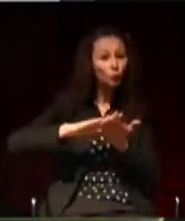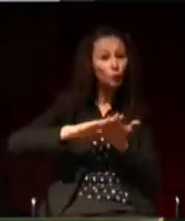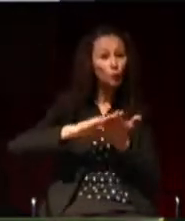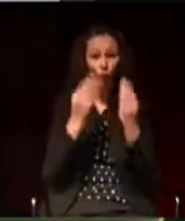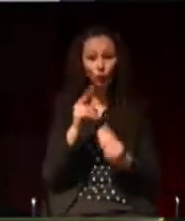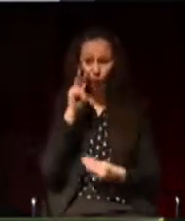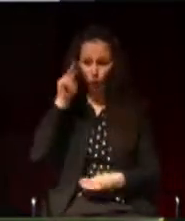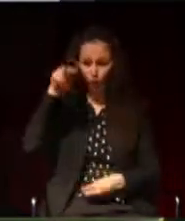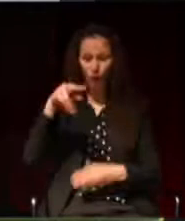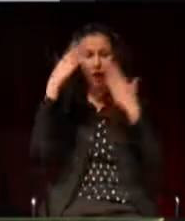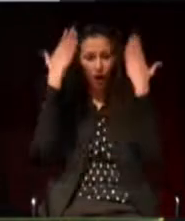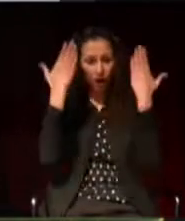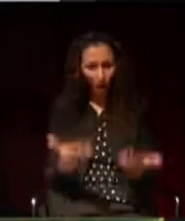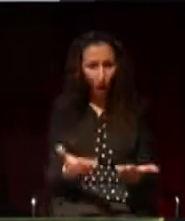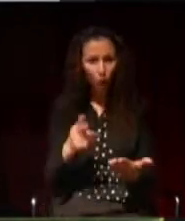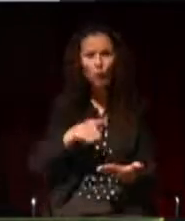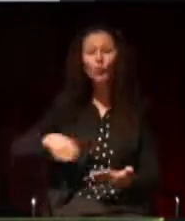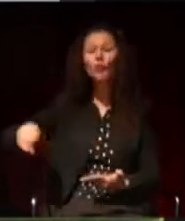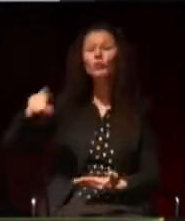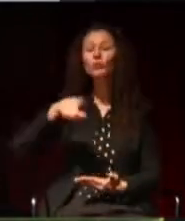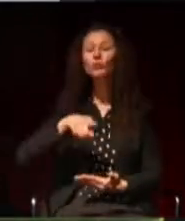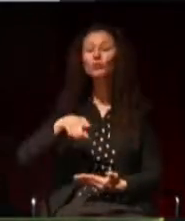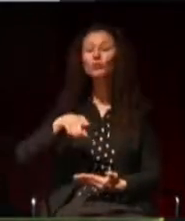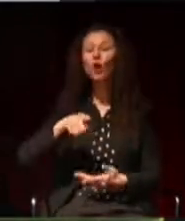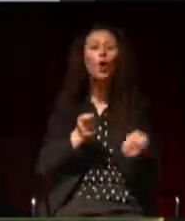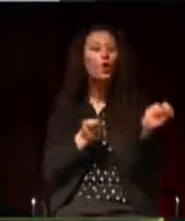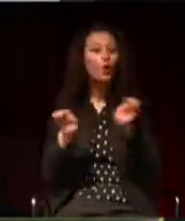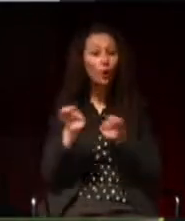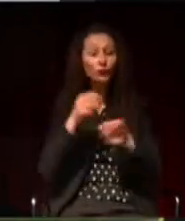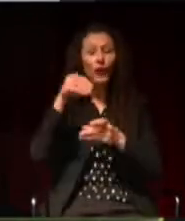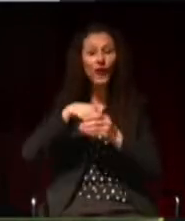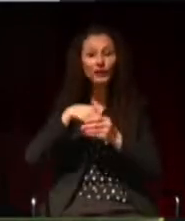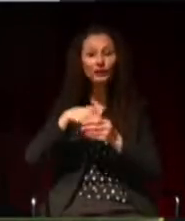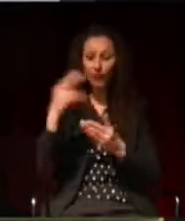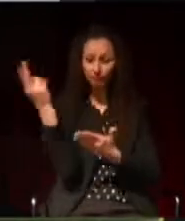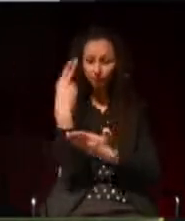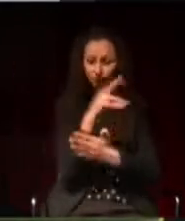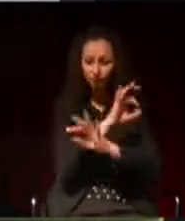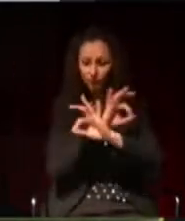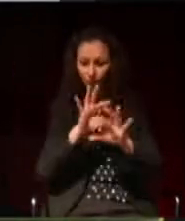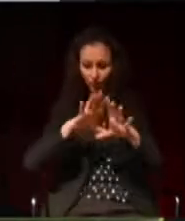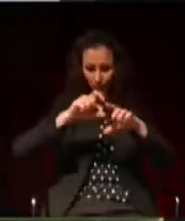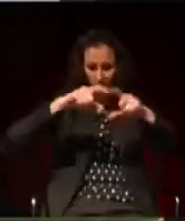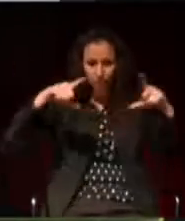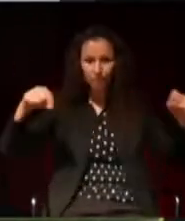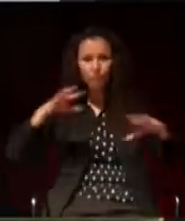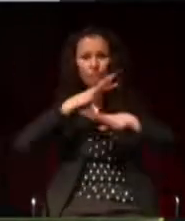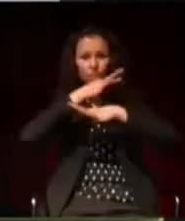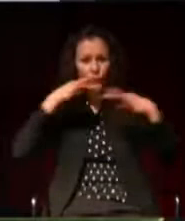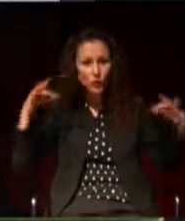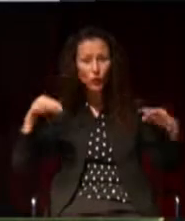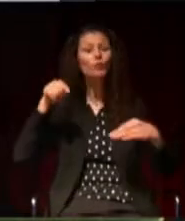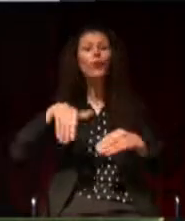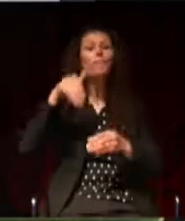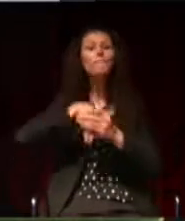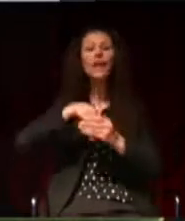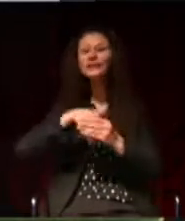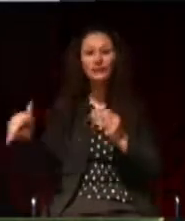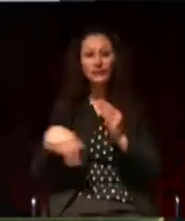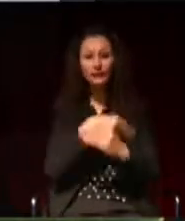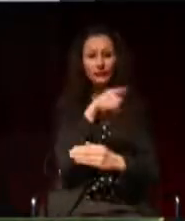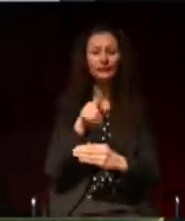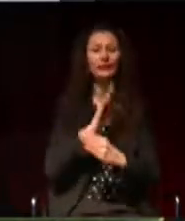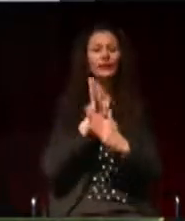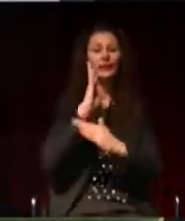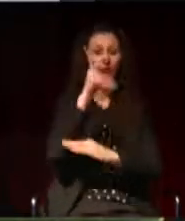olduğunu göreceli olarak kabul ettiğimiz yerleri belirleyip koordinatlı krokiler haline getirerek bunları meclislerinden